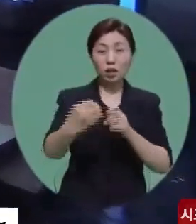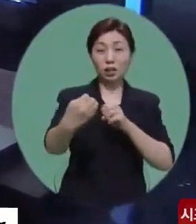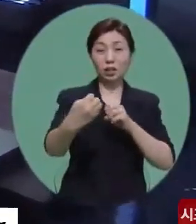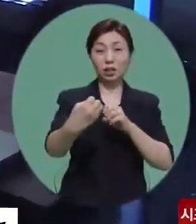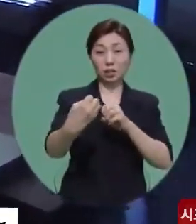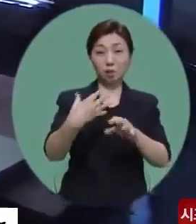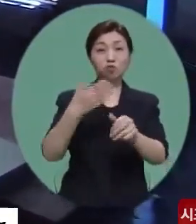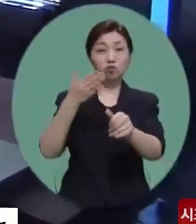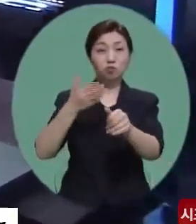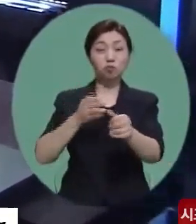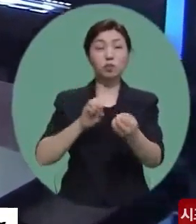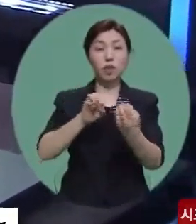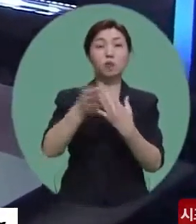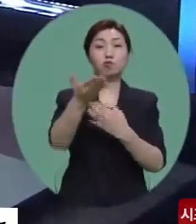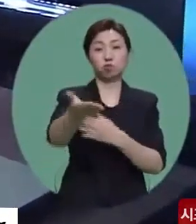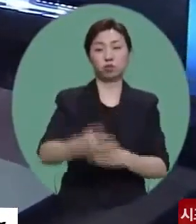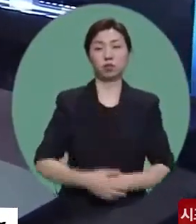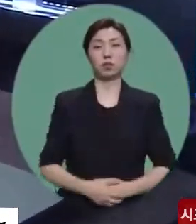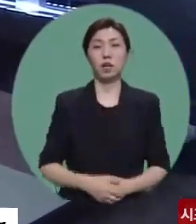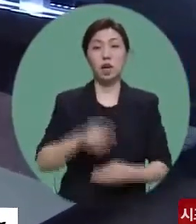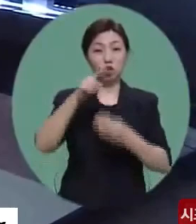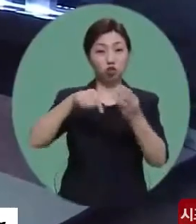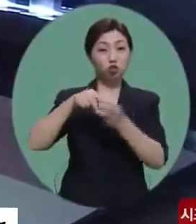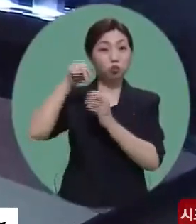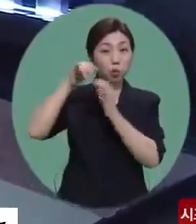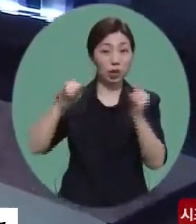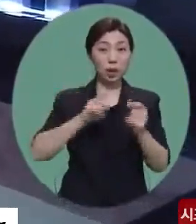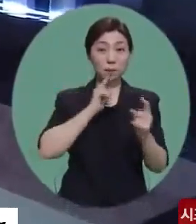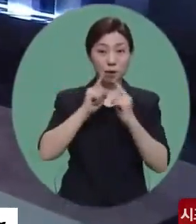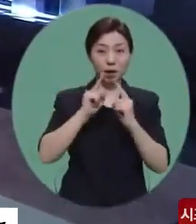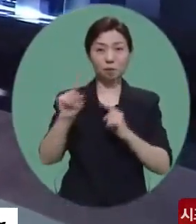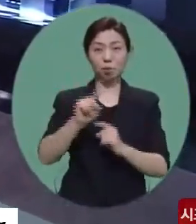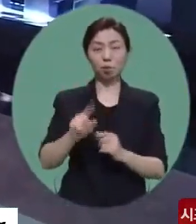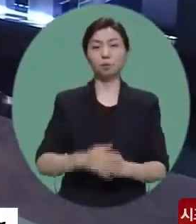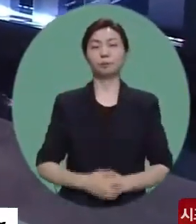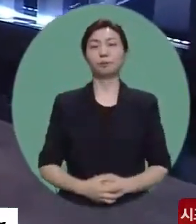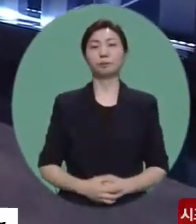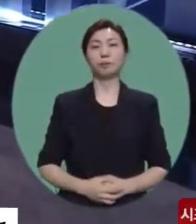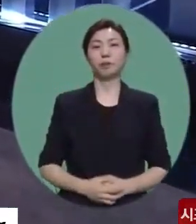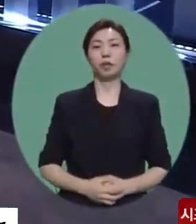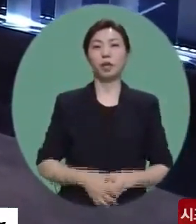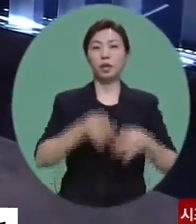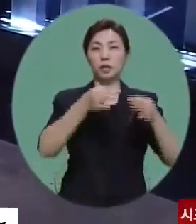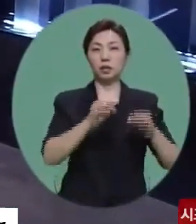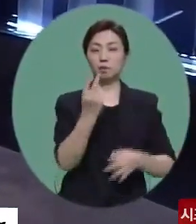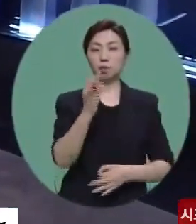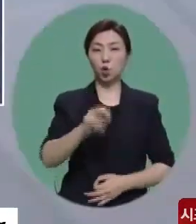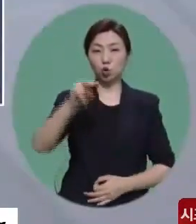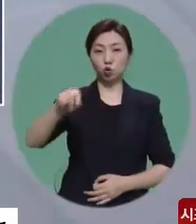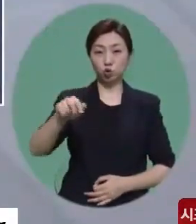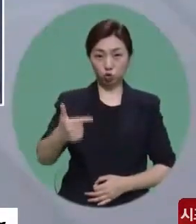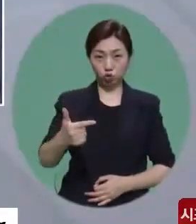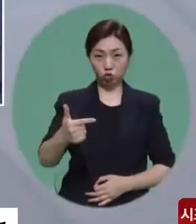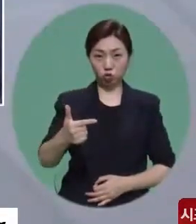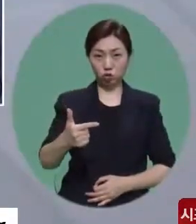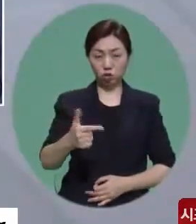네, 괜찮습니다. 말씀하십시오. 김용균 그 사건에 대해서 제가